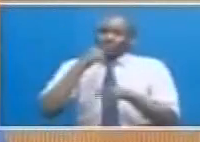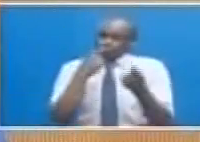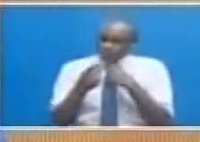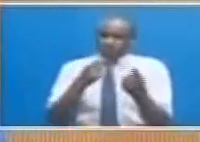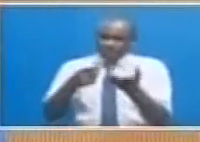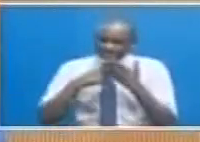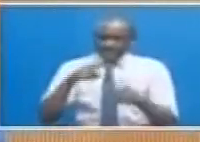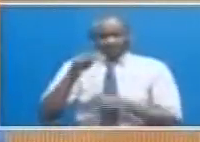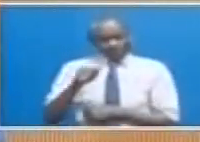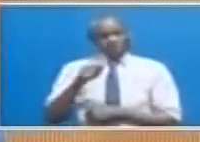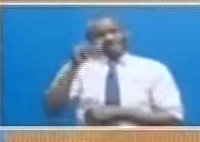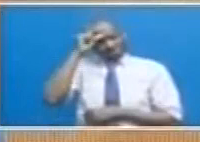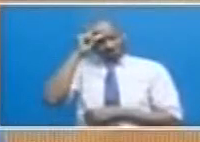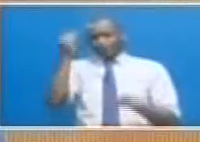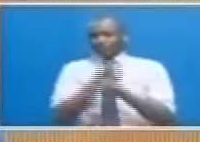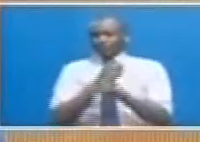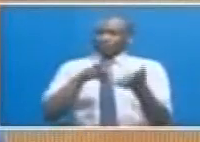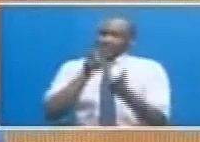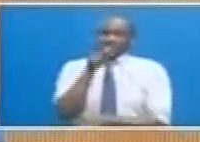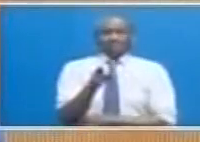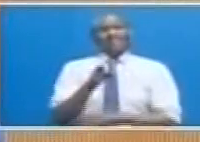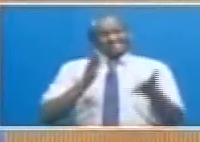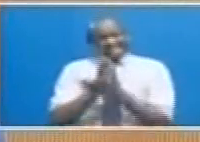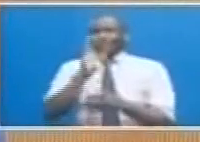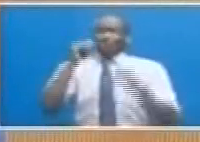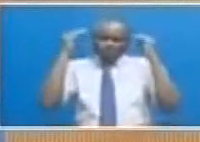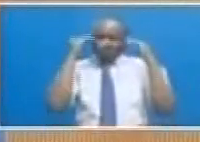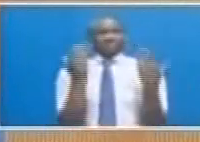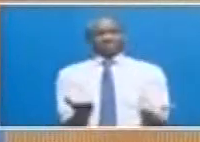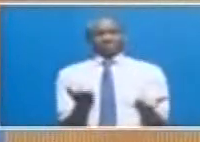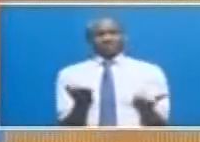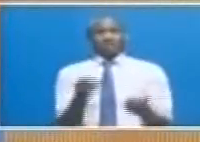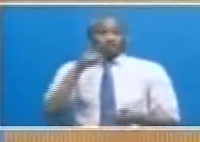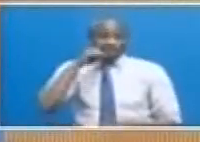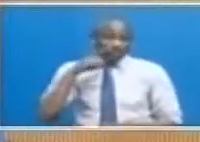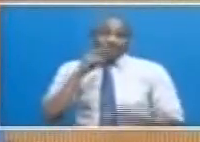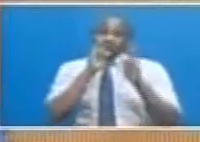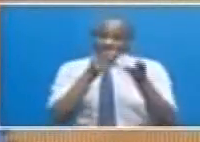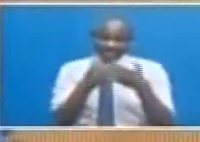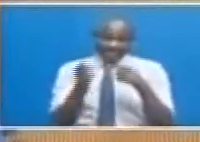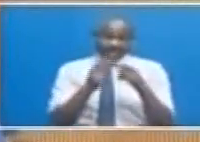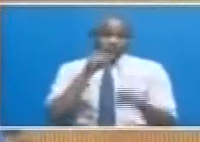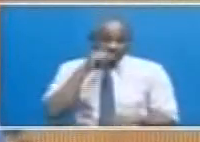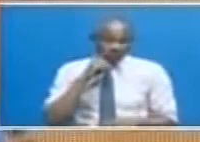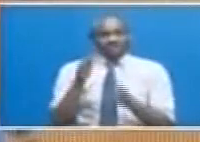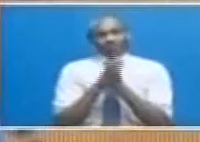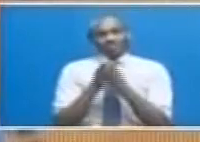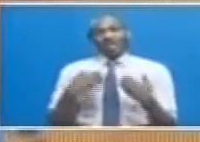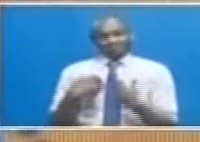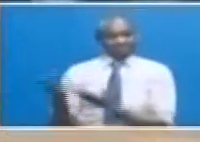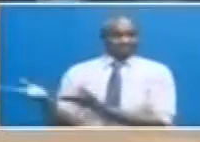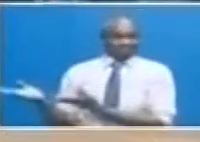la serikali kukataa kuwapa haki waliopewa na mahakama. Lofti Matambo na taarifa hiyo kwa kina.